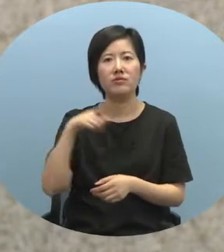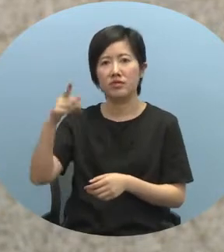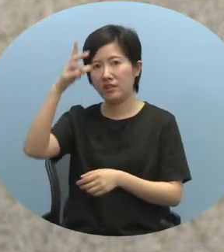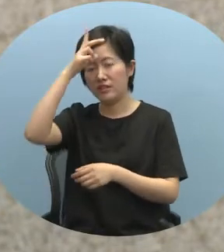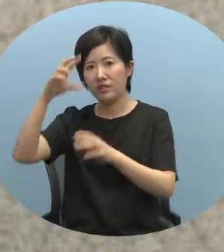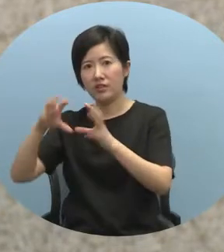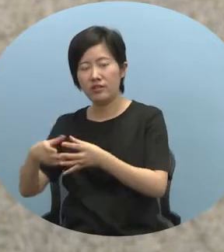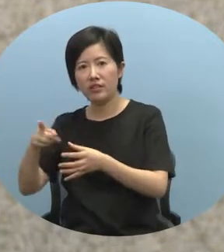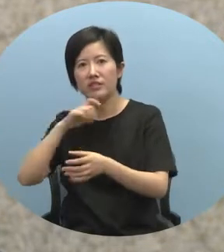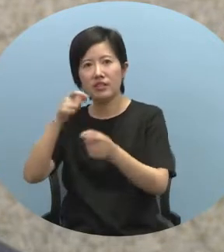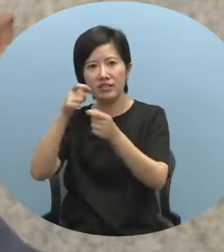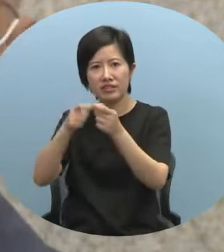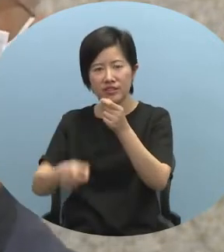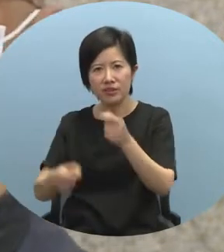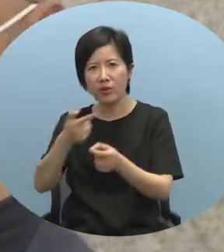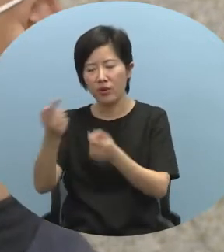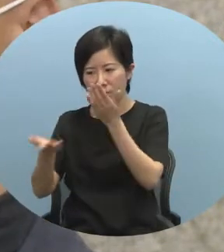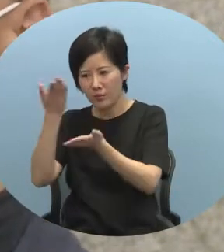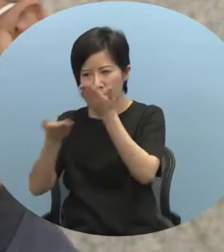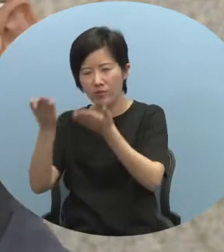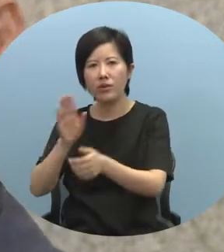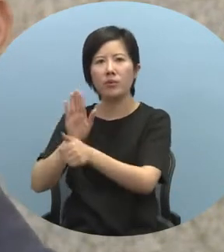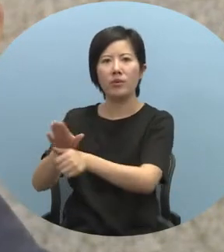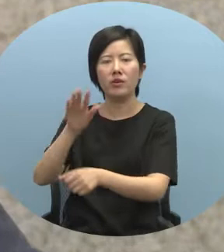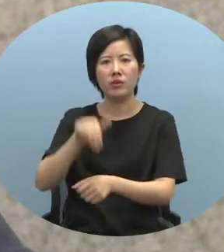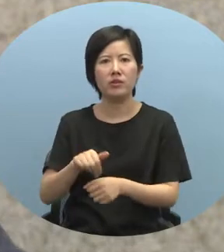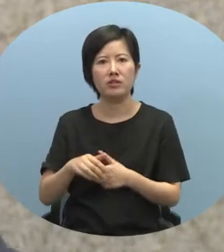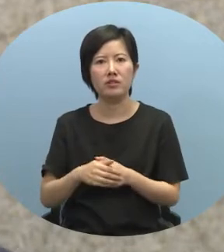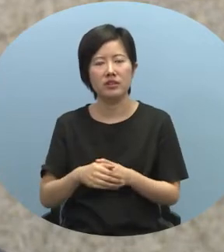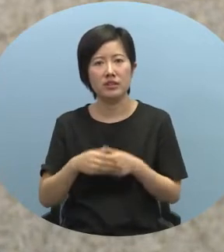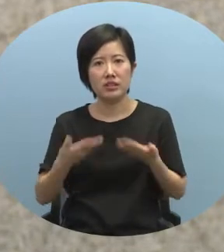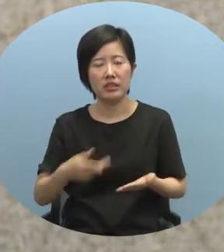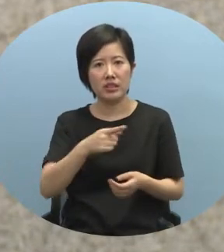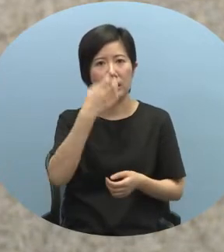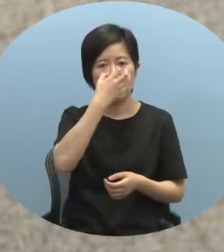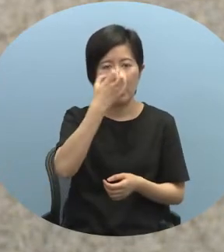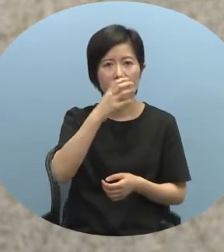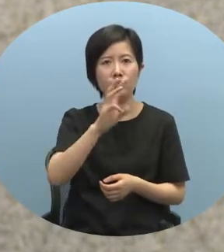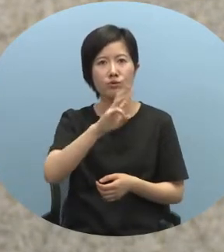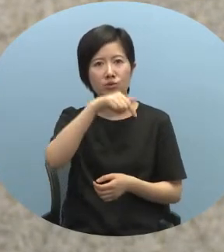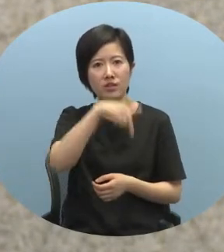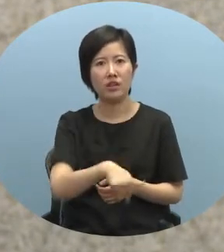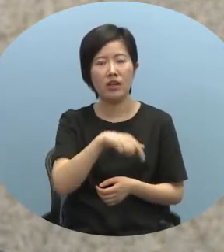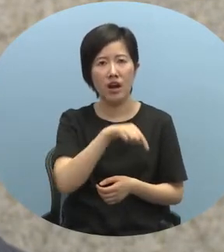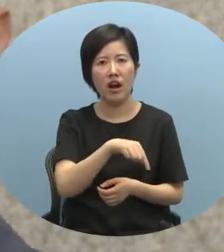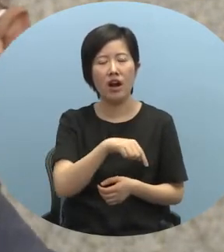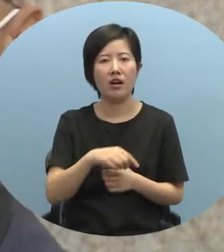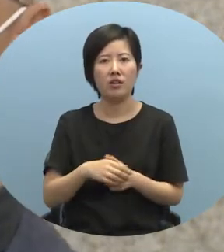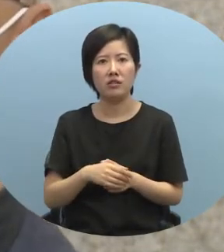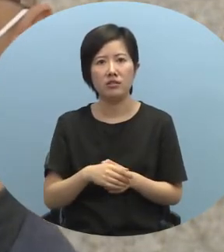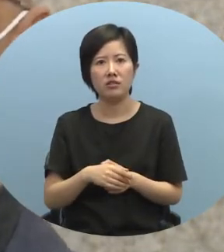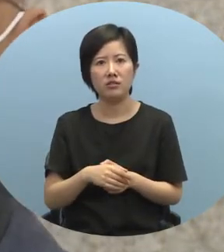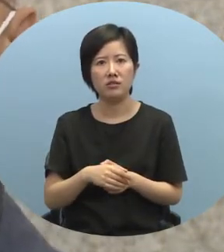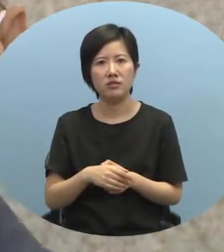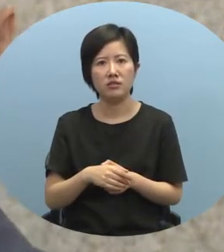係攞到多啲嘅參考資料去抗疫嘅。以依一個油麻地佐敦一帶為例啦，近期咧我哋都